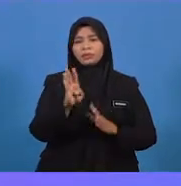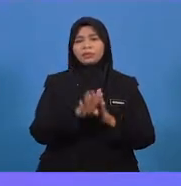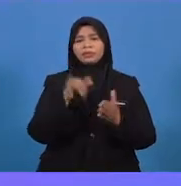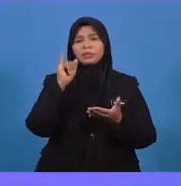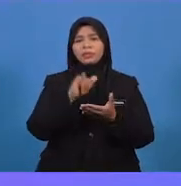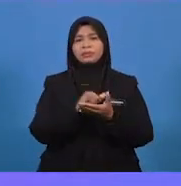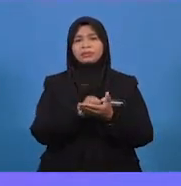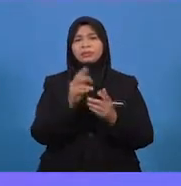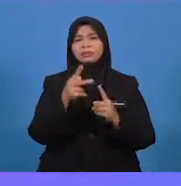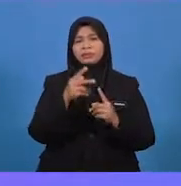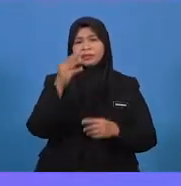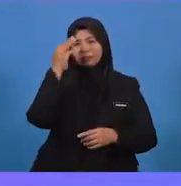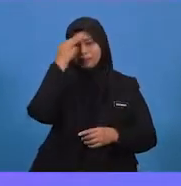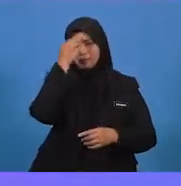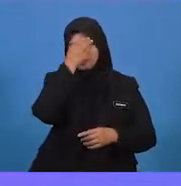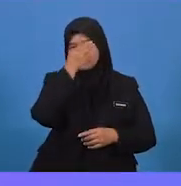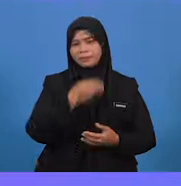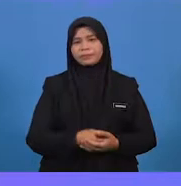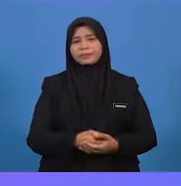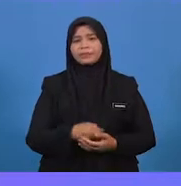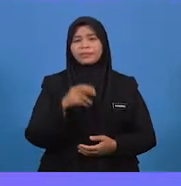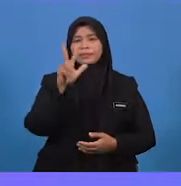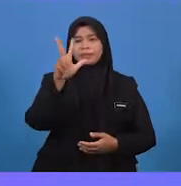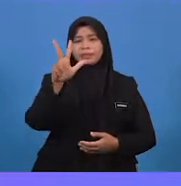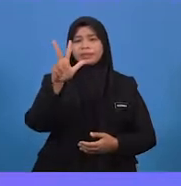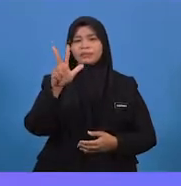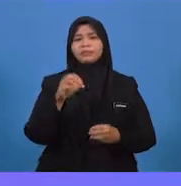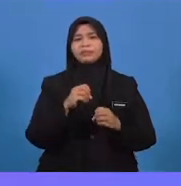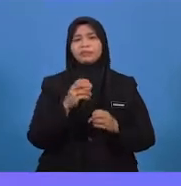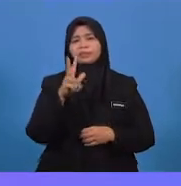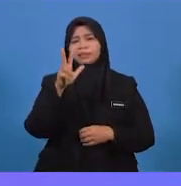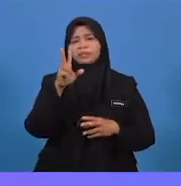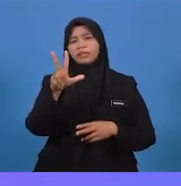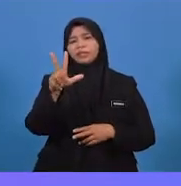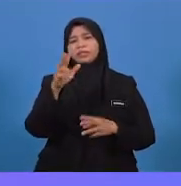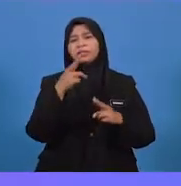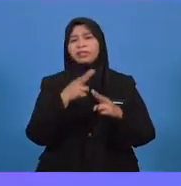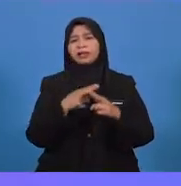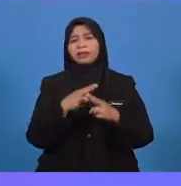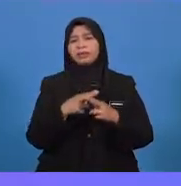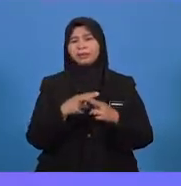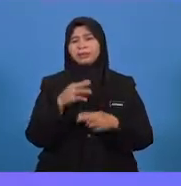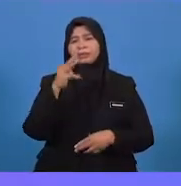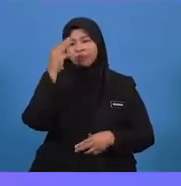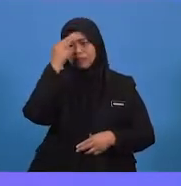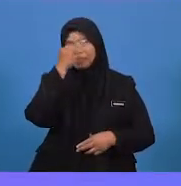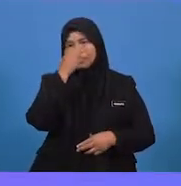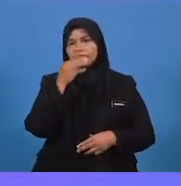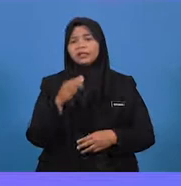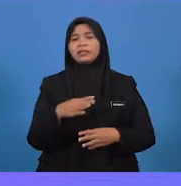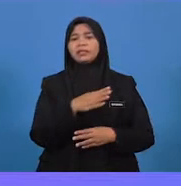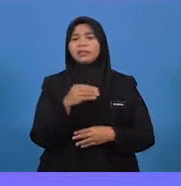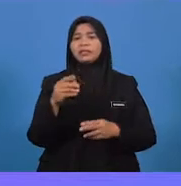kewajipan beriman kepada malaikat. Ketiga, menyatakan tiga nama malaikat